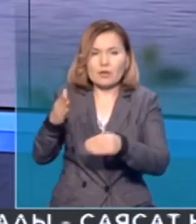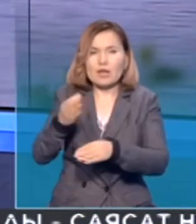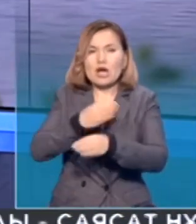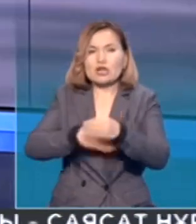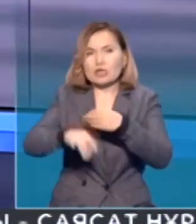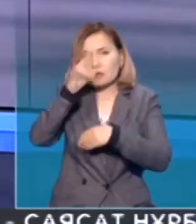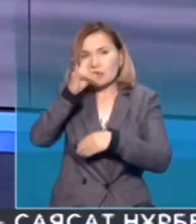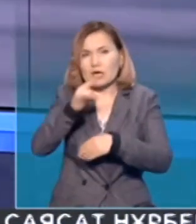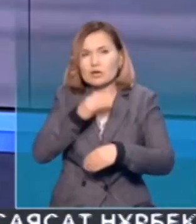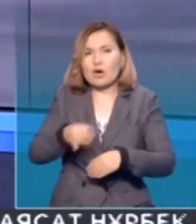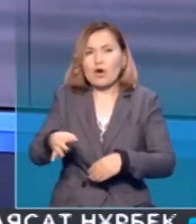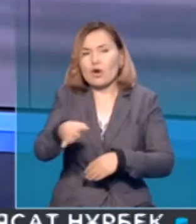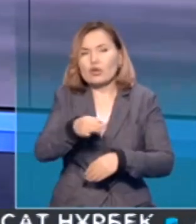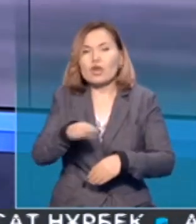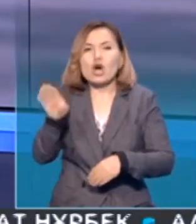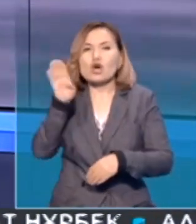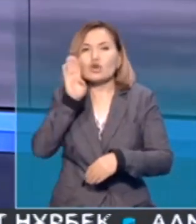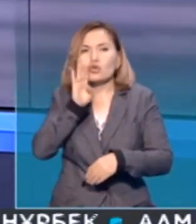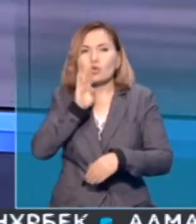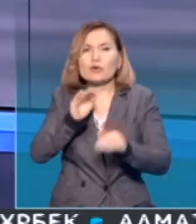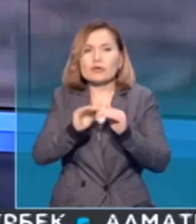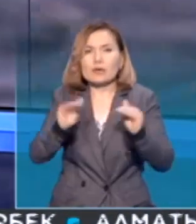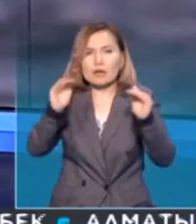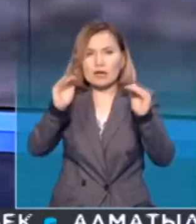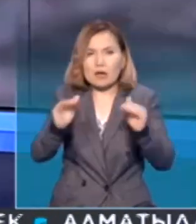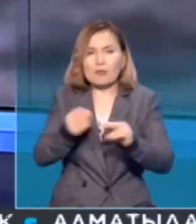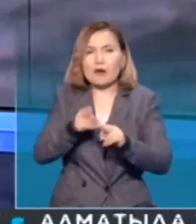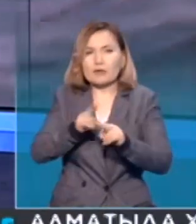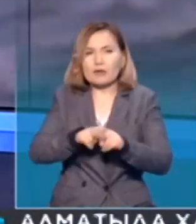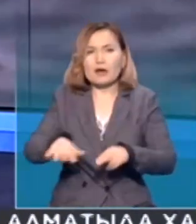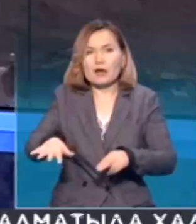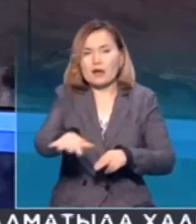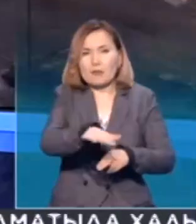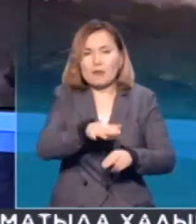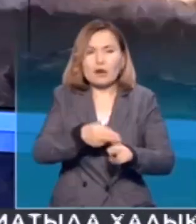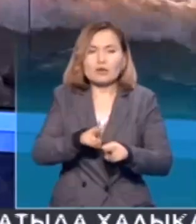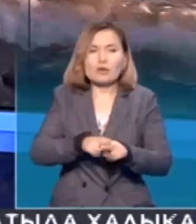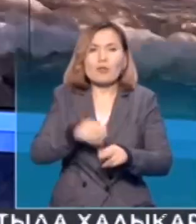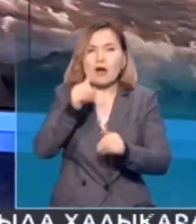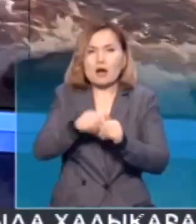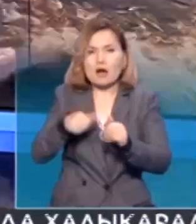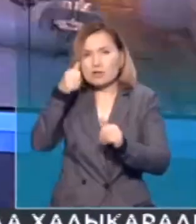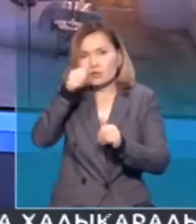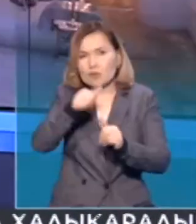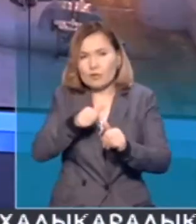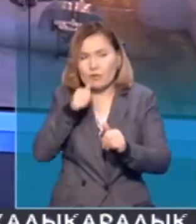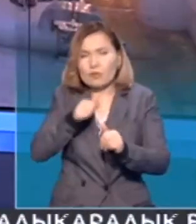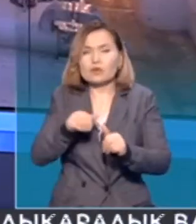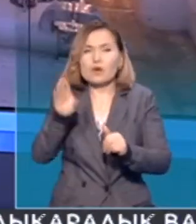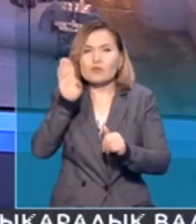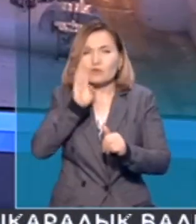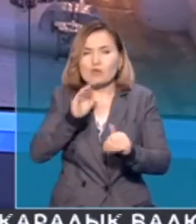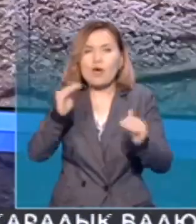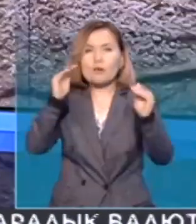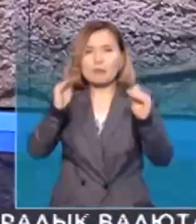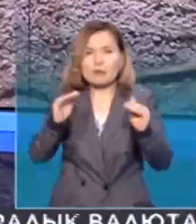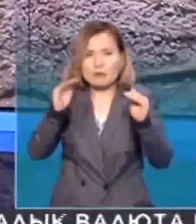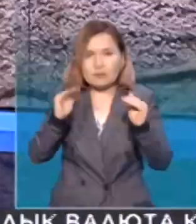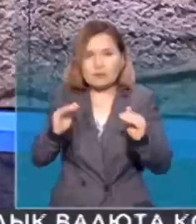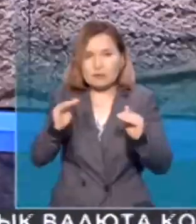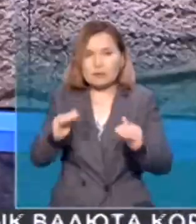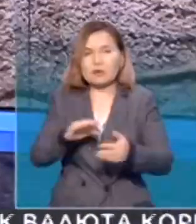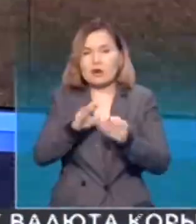Шығыстағы бұқтырма су қоймасының деңгейі төмендеп барады. Тіпті кей тұстары жағадан жыл санап алыстап кеткен. Бұған алаңдаған